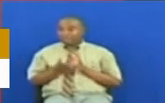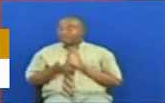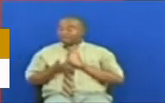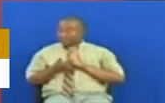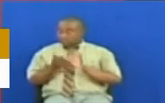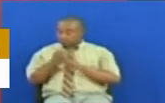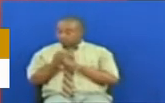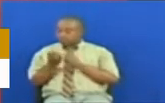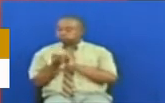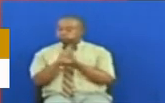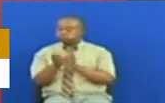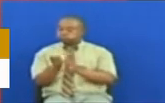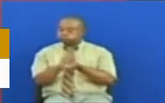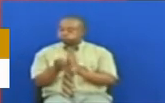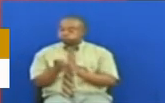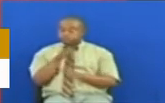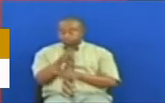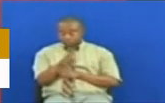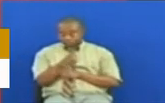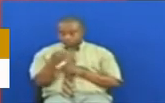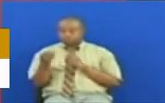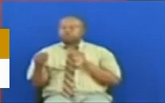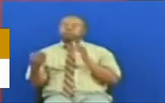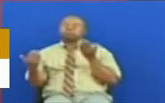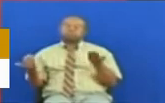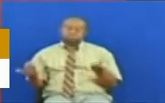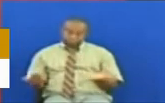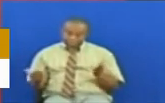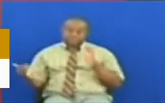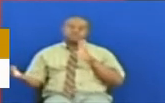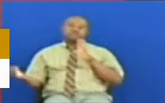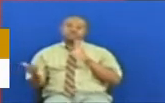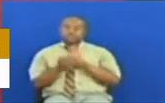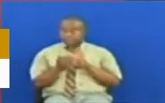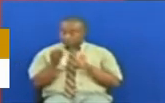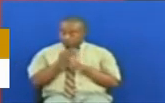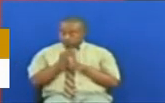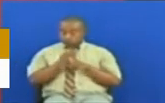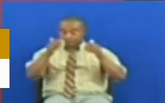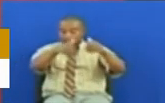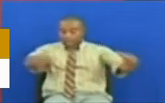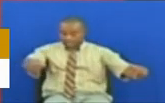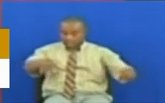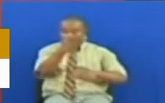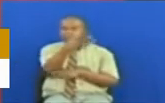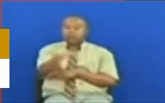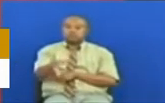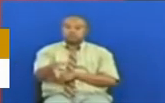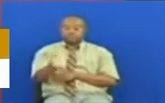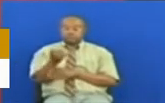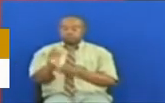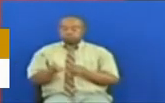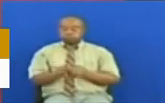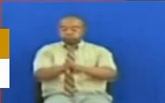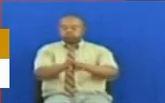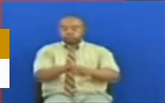marekebisho ya sheria ya EEZ ya mwaka 89 cap 328 ili kuendana sambamba na sheria hii ambayo